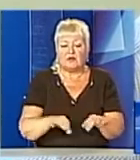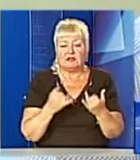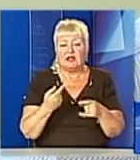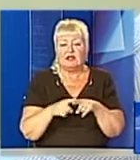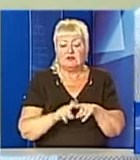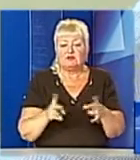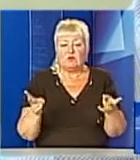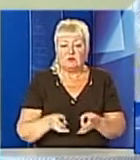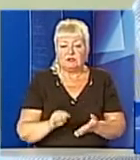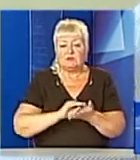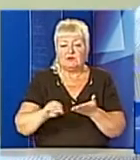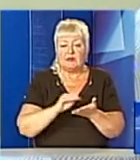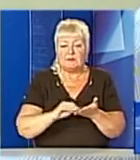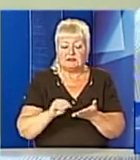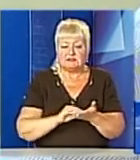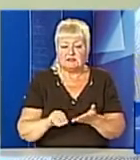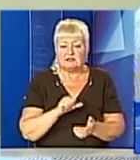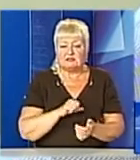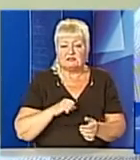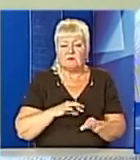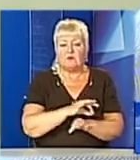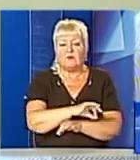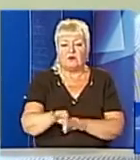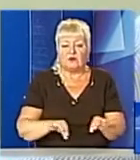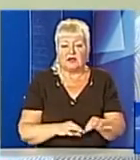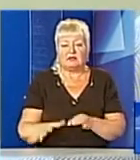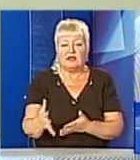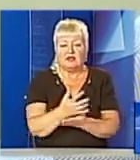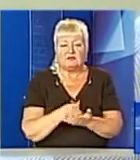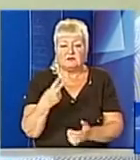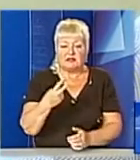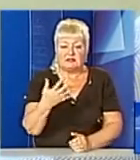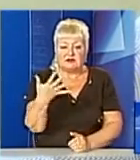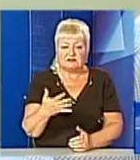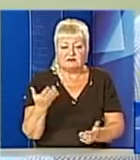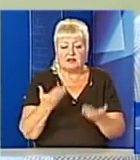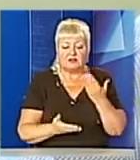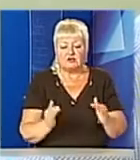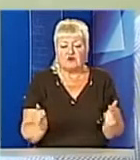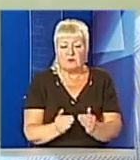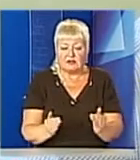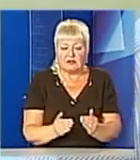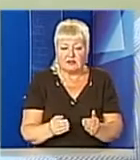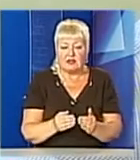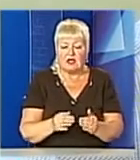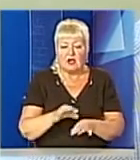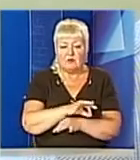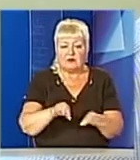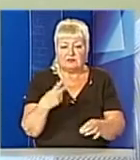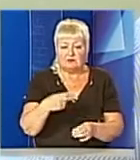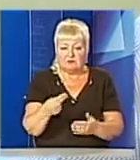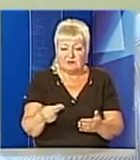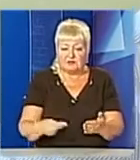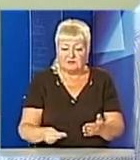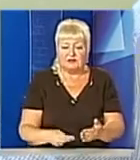потрібно написати безпосередньо сам проект, зібрати 25, якщо це малий проект, підписів. Якщо великий,